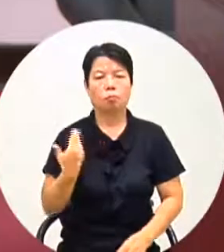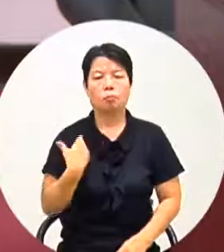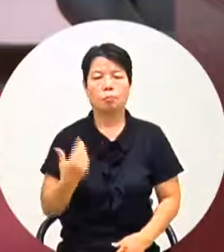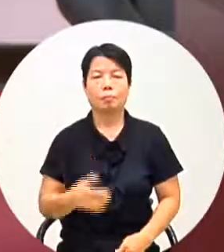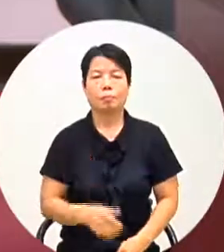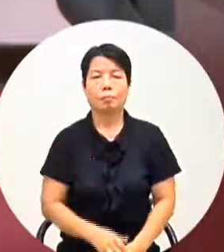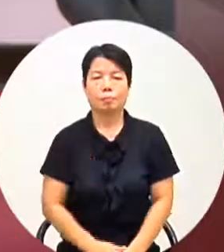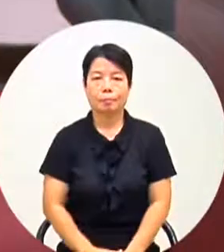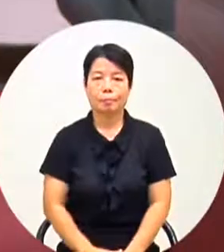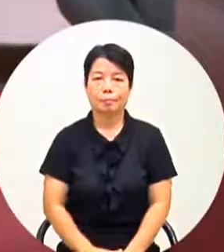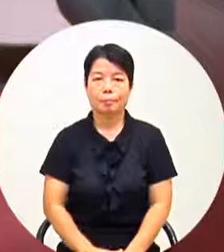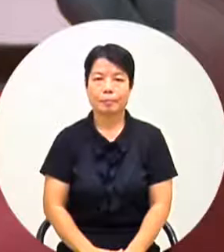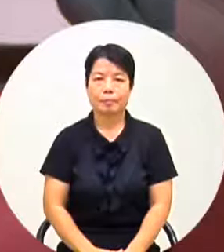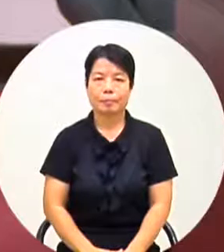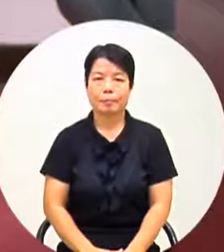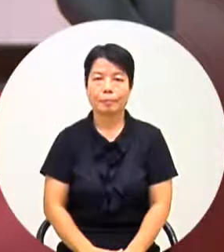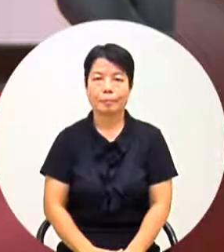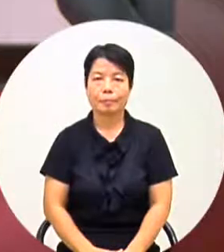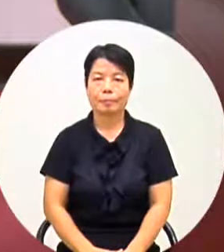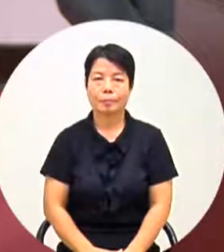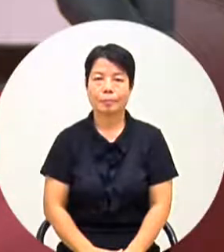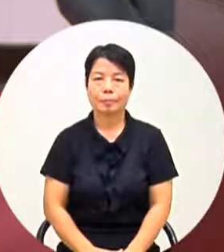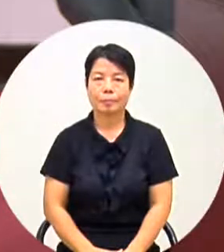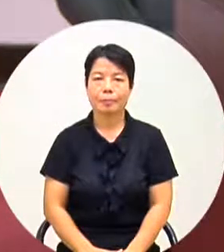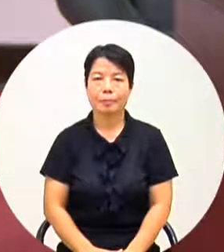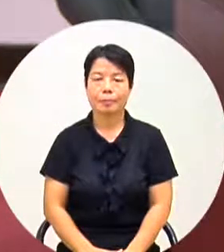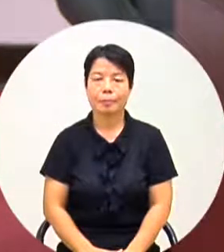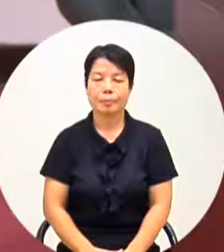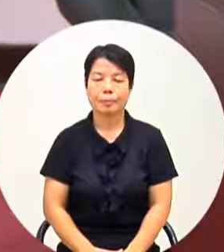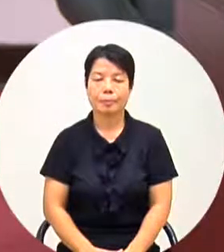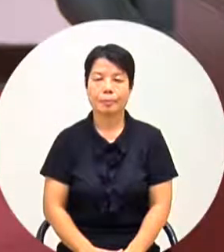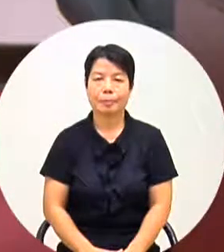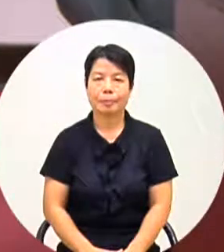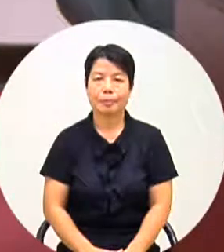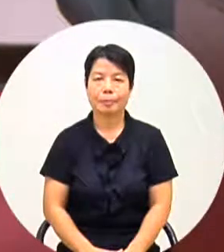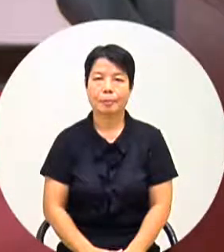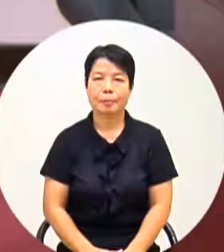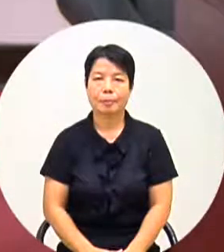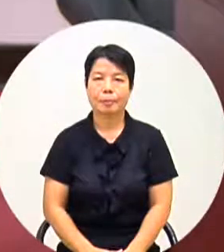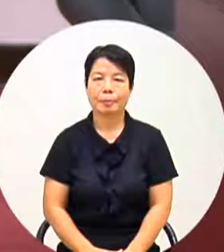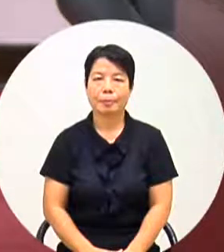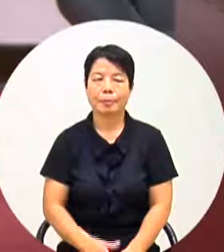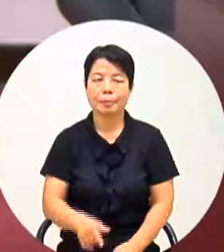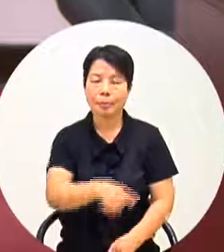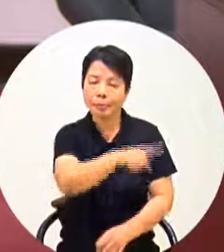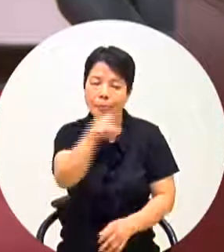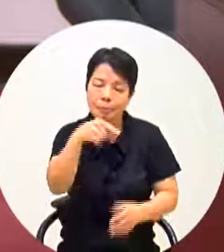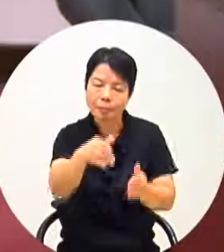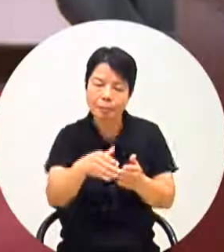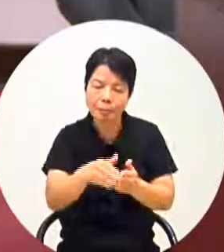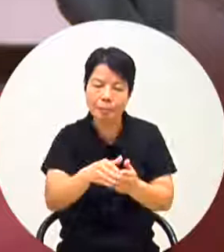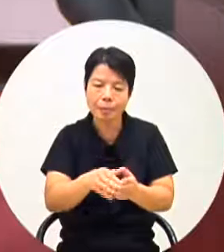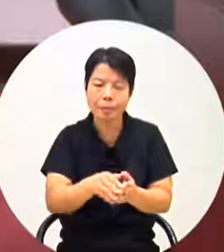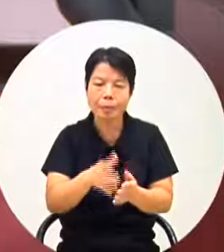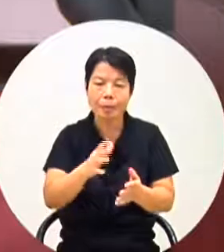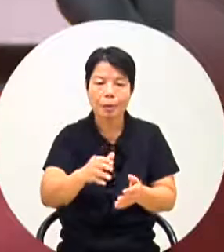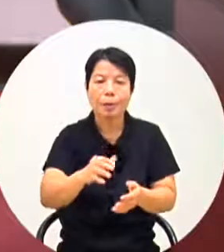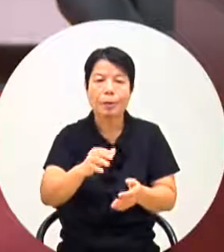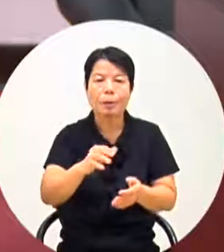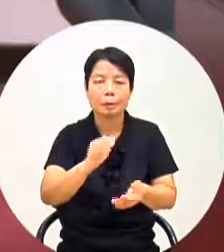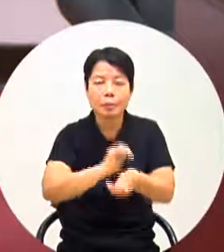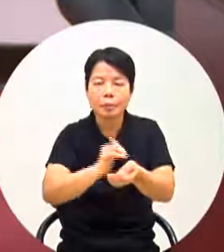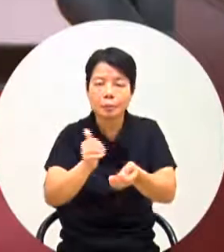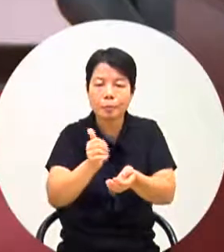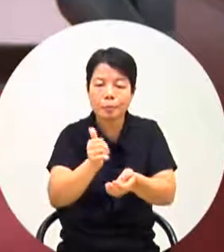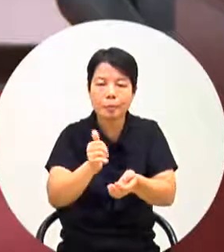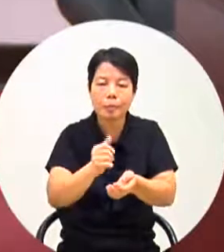我们的这个。医院的普查报告，我们后面也是只是提到说这是